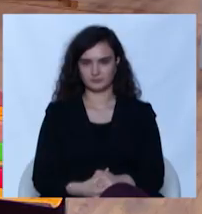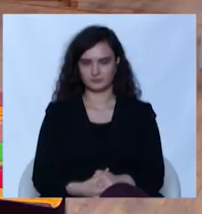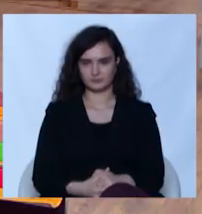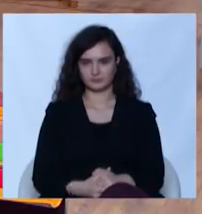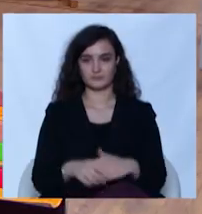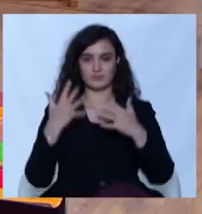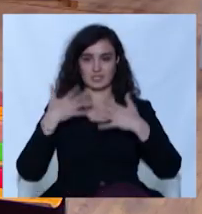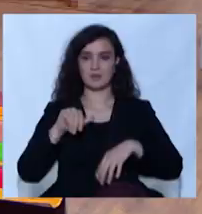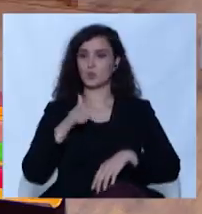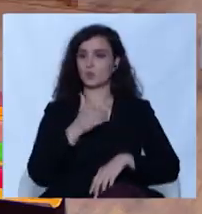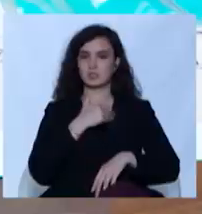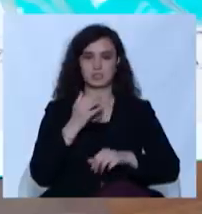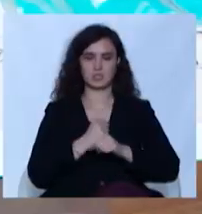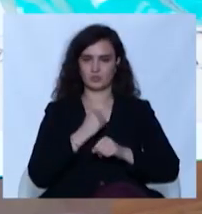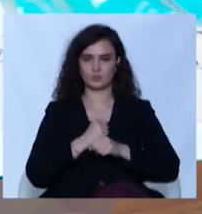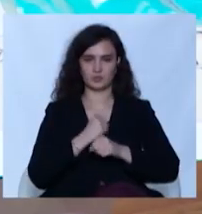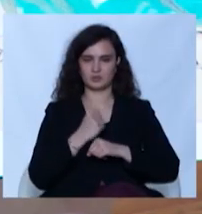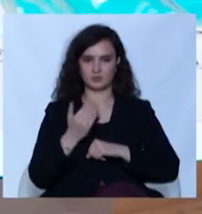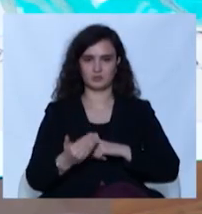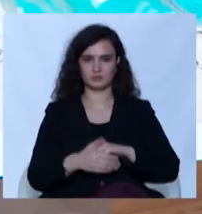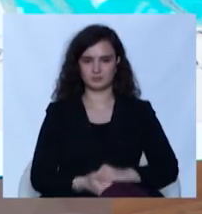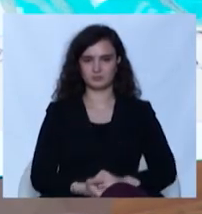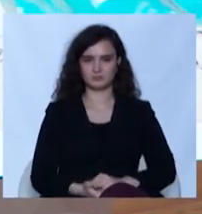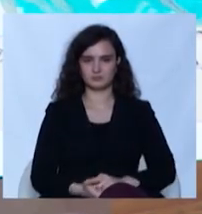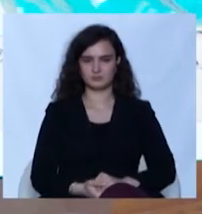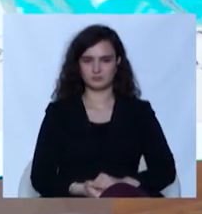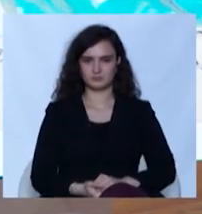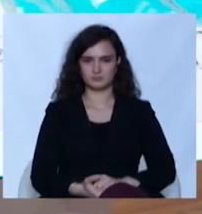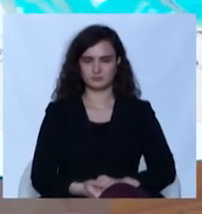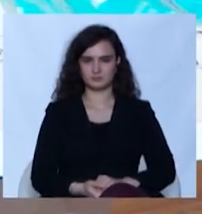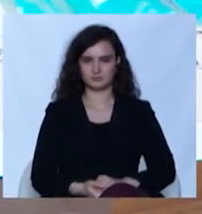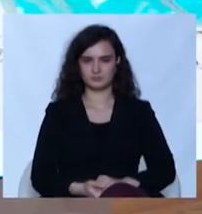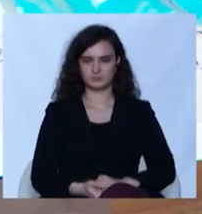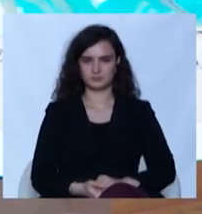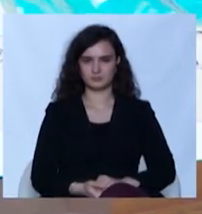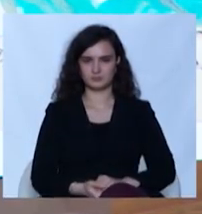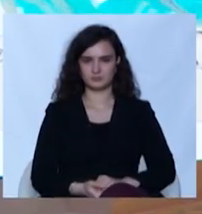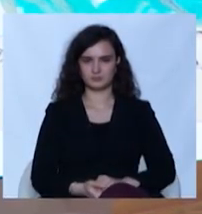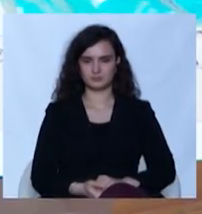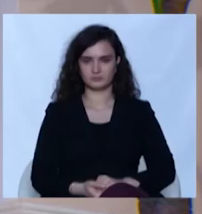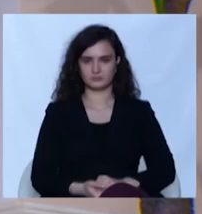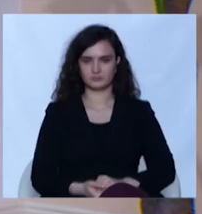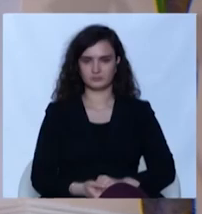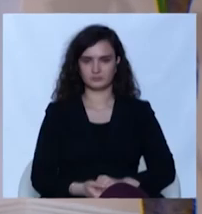აბა როგორიც გინდათ გავუკეთეთ, ახლა მას მეტად ვაკეთებ, რომ უკან მინდა გავუკეთო.